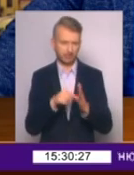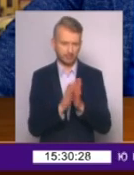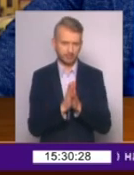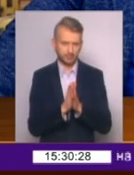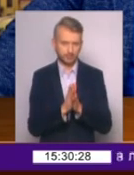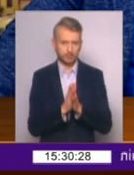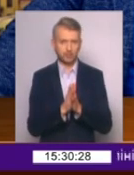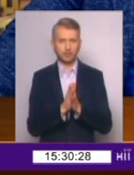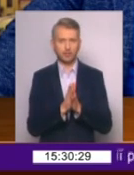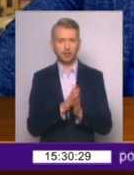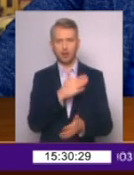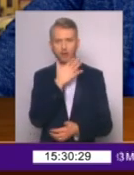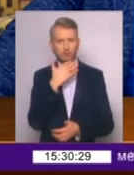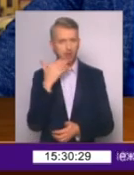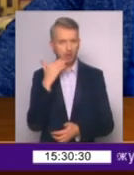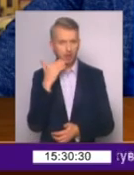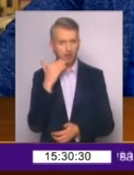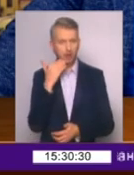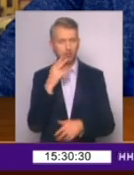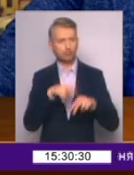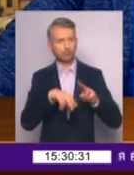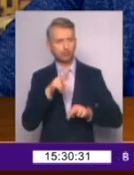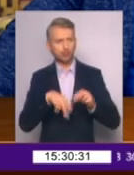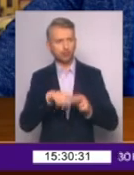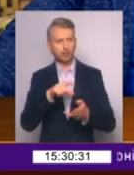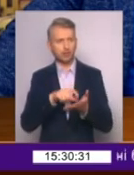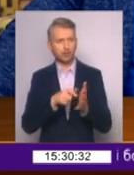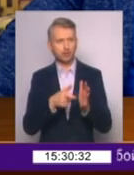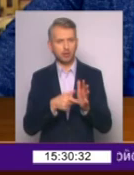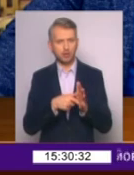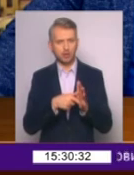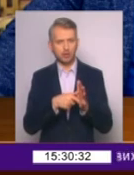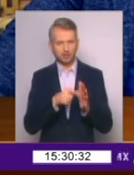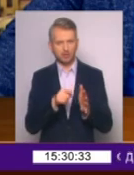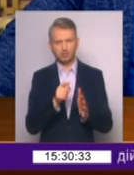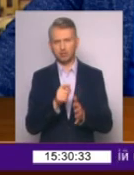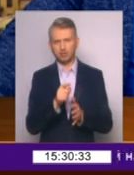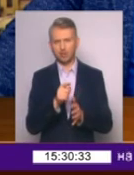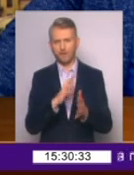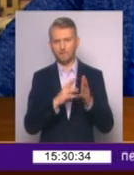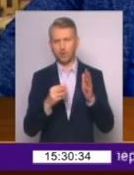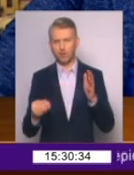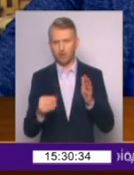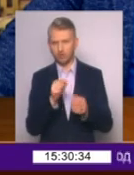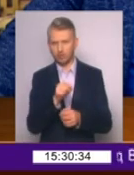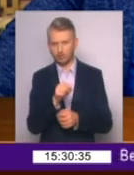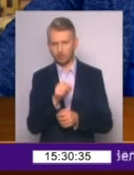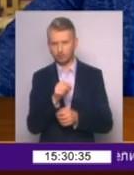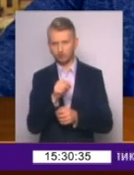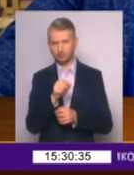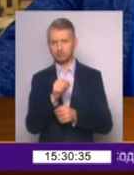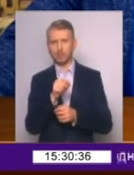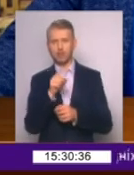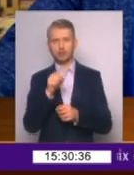Я з Києва. Тут багато будують квартири, Вершовський квартал, знаєте, це Виногради. Ну, це загальне питання. Угу. Цьому